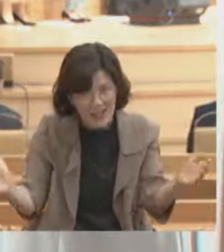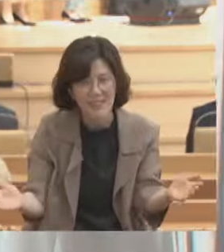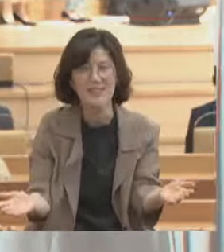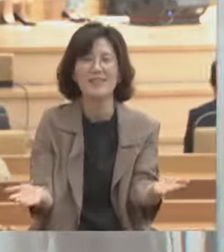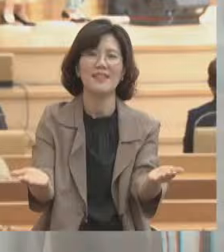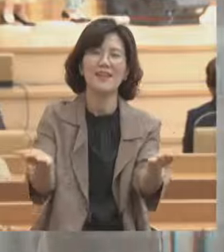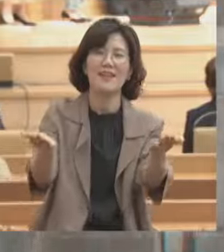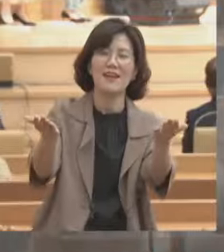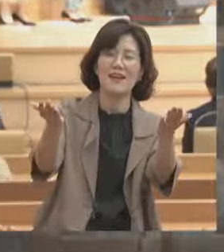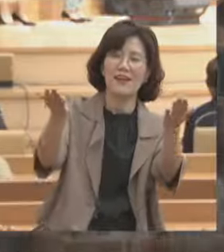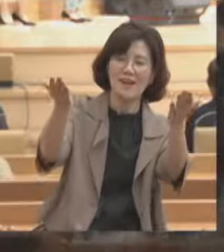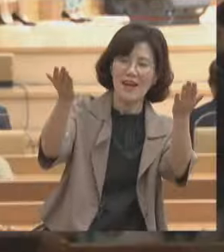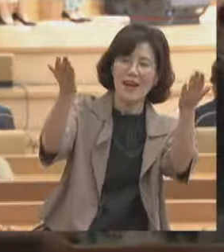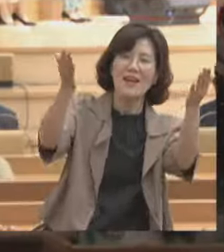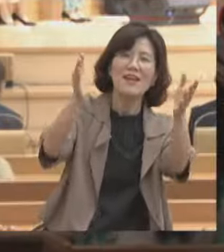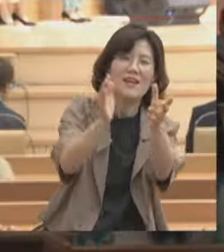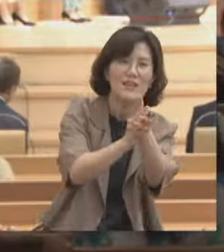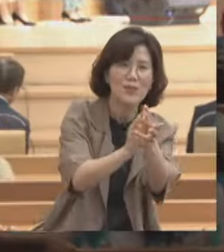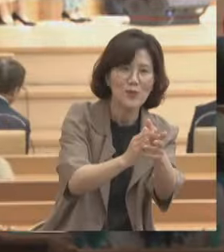사랑하리라.